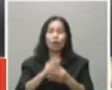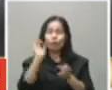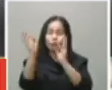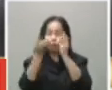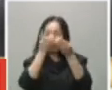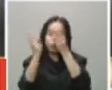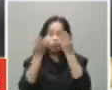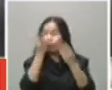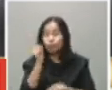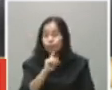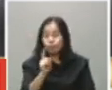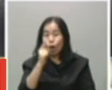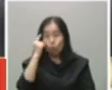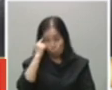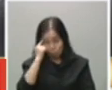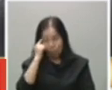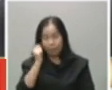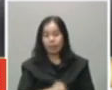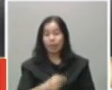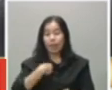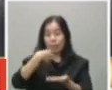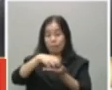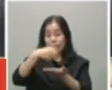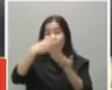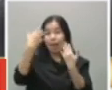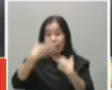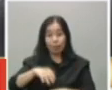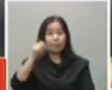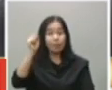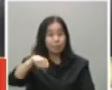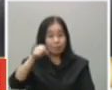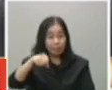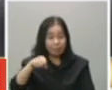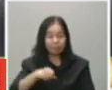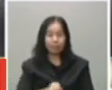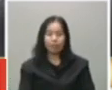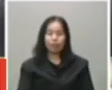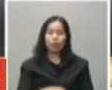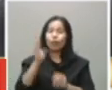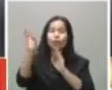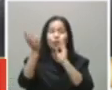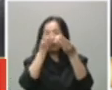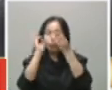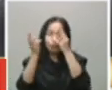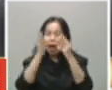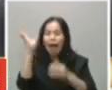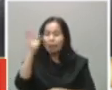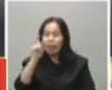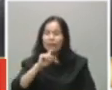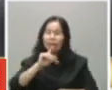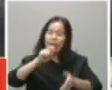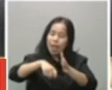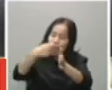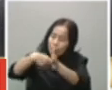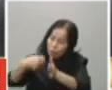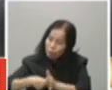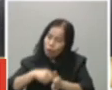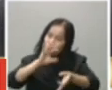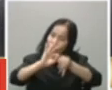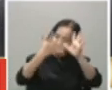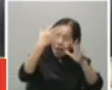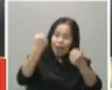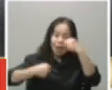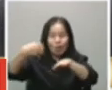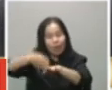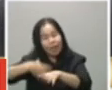ก่อนอย่างที่ได้กราบเรียนไปก่อนหน้านี้นะครับว่าฝุ่นพิษนั้นเกิดขึ้นได้จากหลายสาเหตุทีเดียว